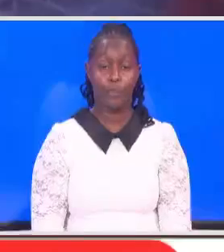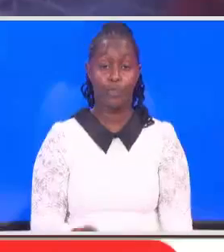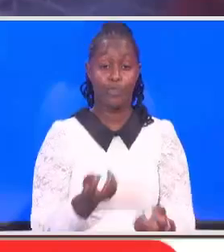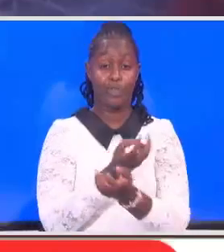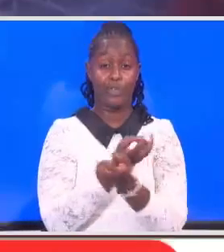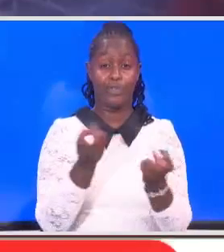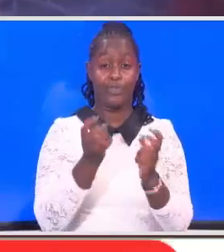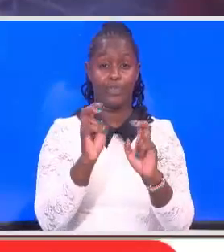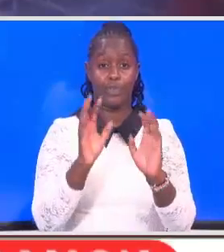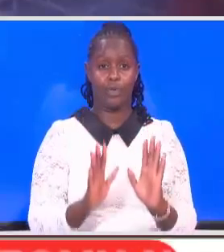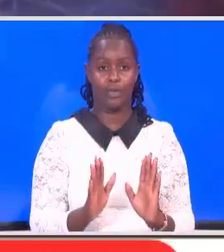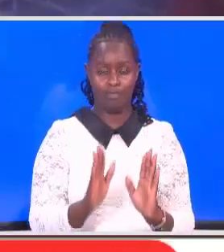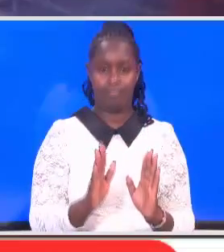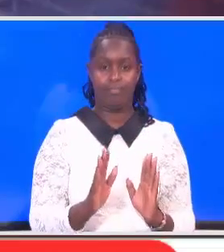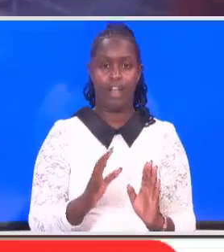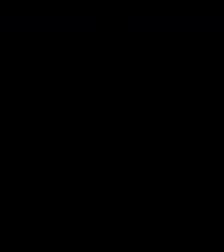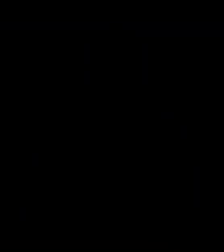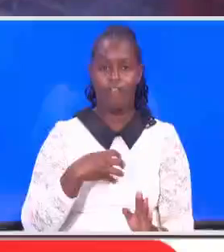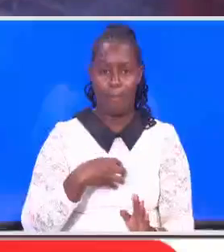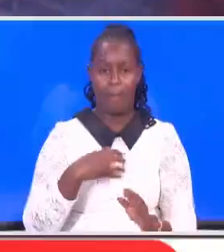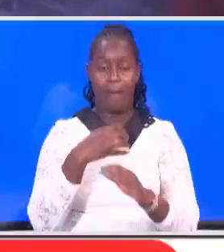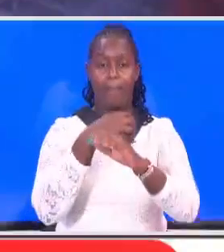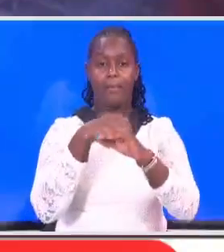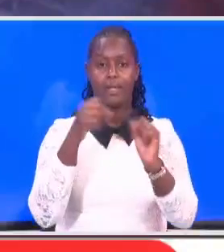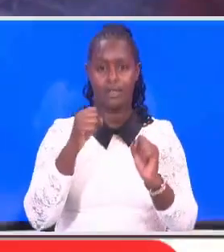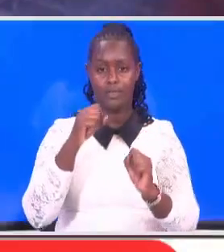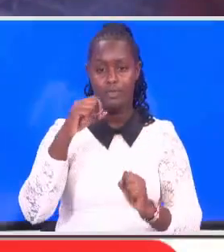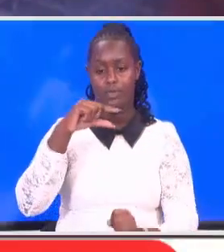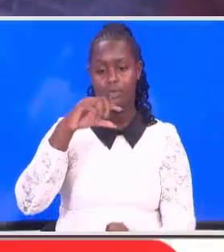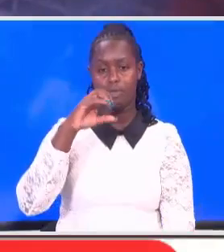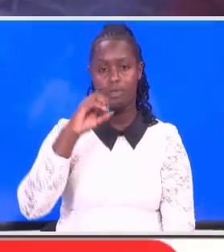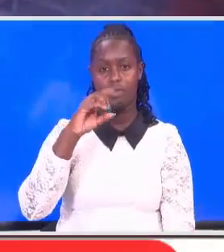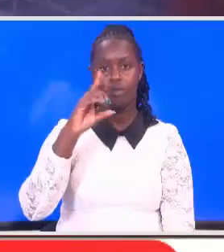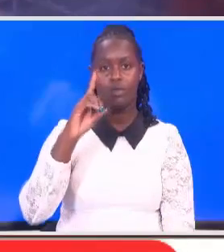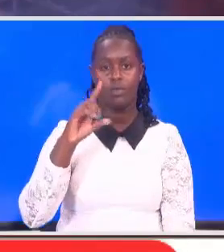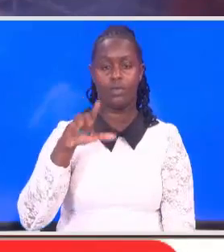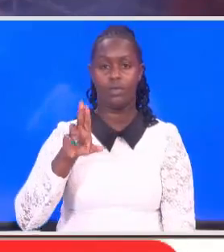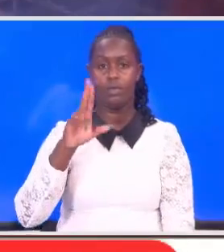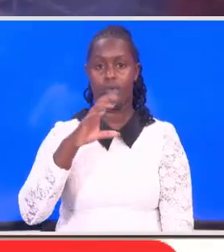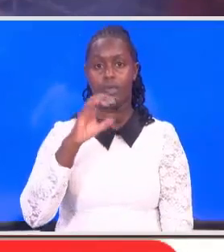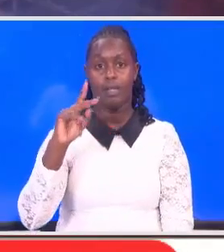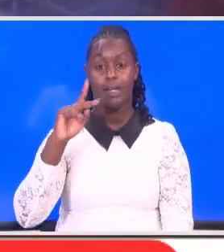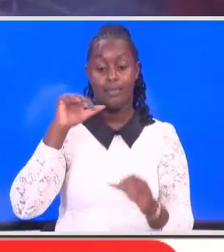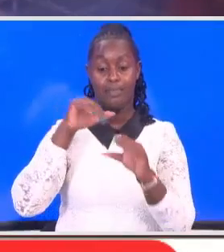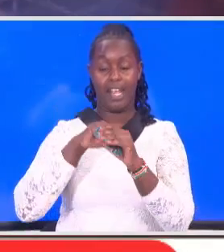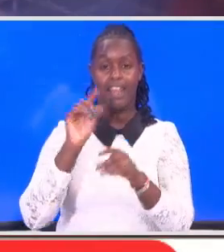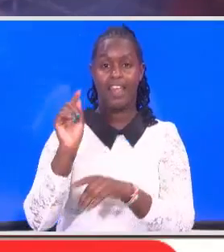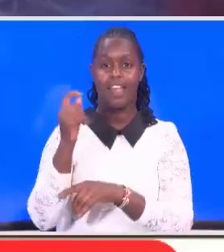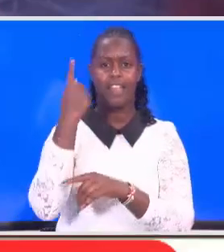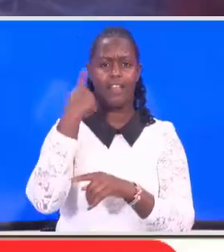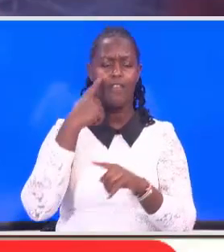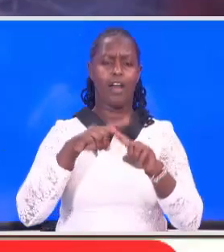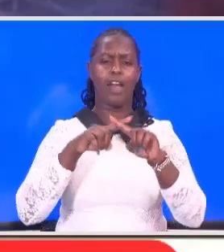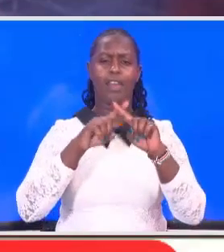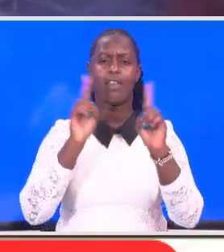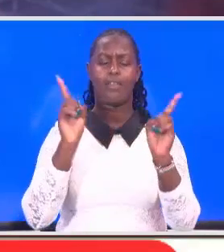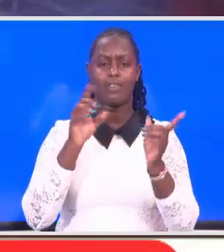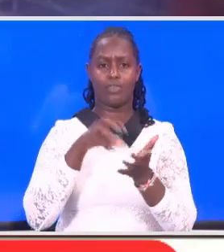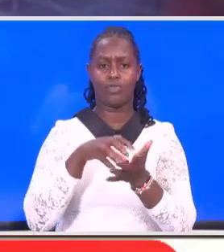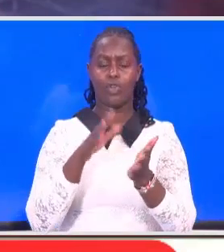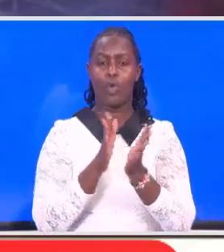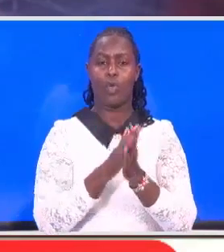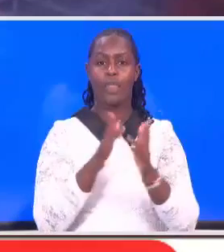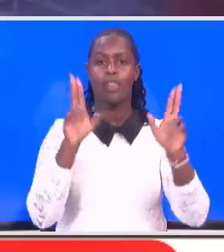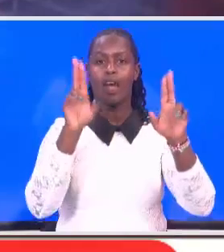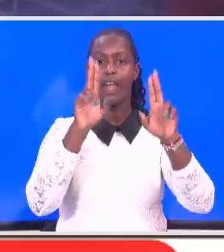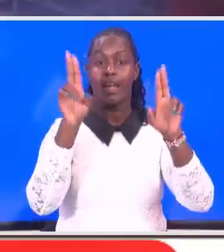Mtazamaji, rais wa zamani wa Nigeria Goodluck Jonathan yuko nchini Kenya kwa shughli tofauti sana na mambo ya kitaifa